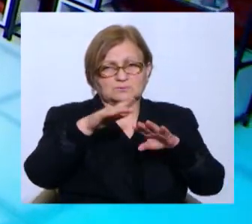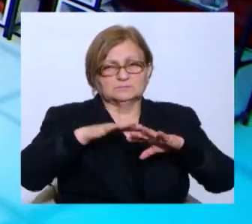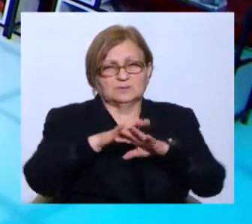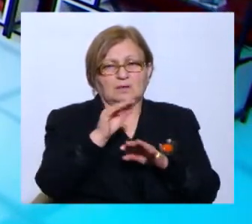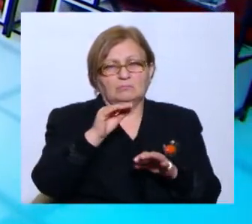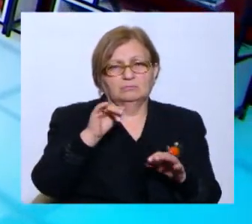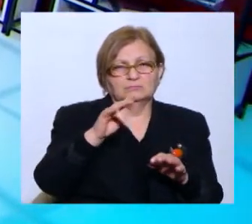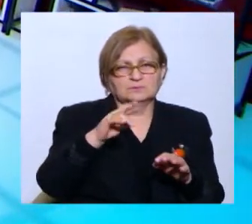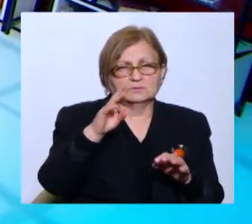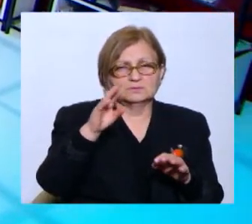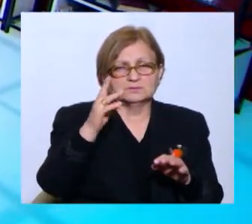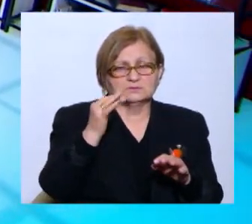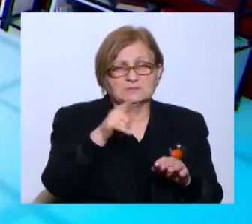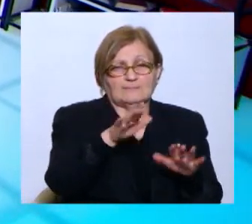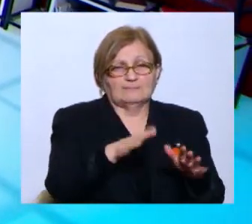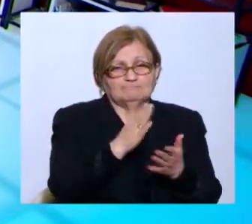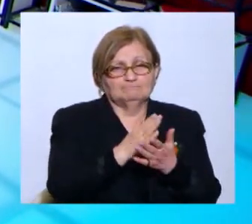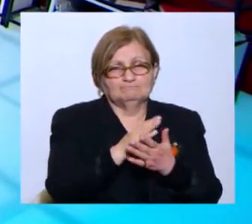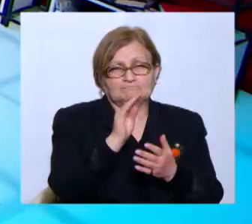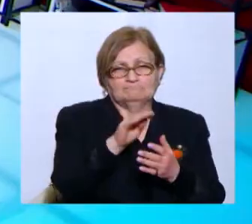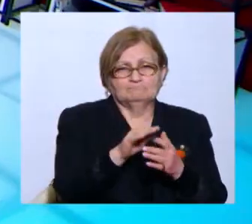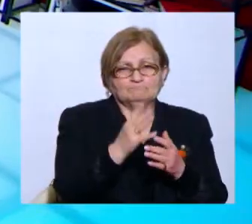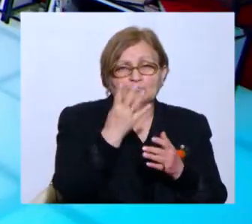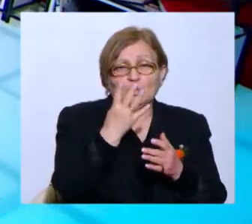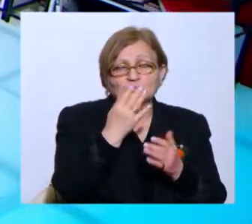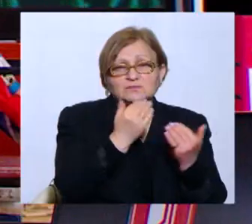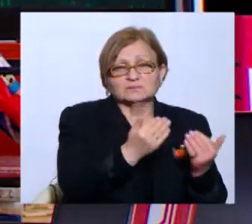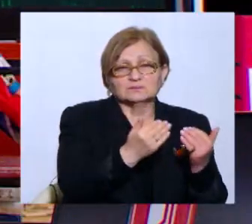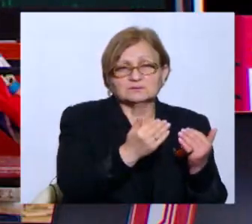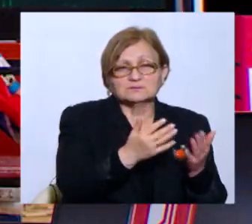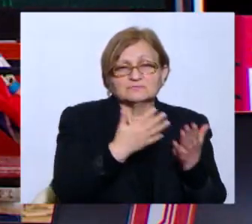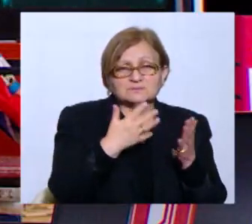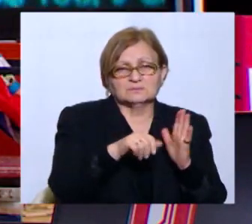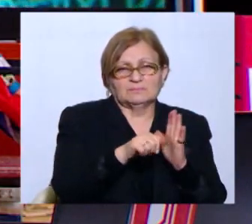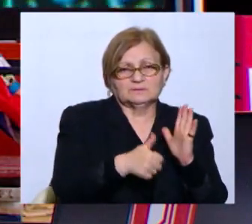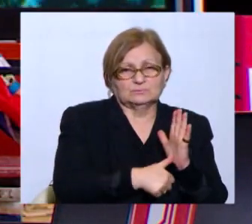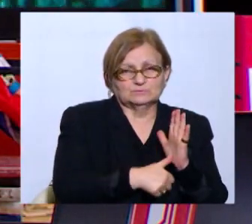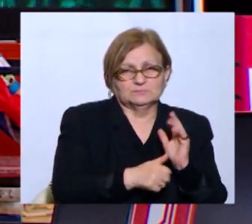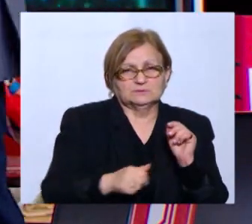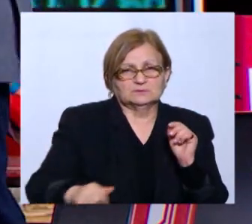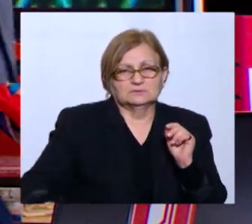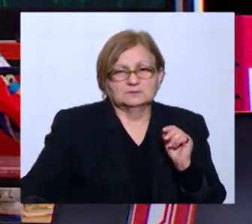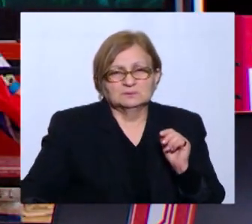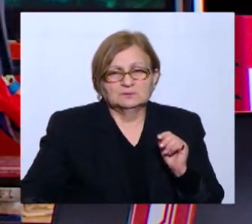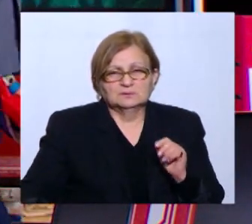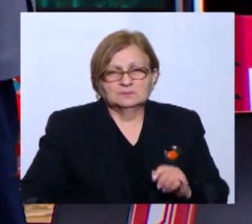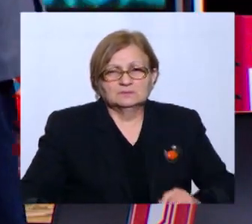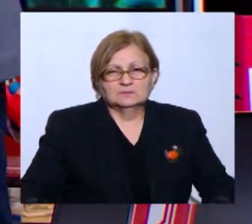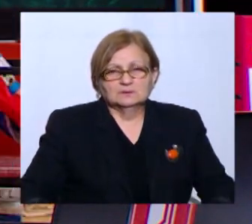და მოდით, აი აქ ცოტა ადგილი გვაქვს, დავწეროთ 4-ისთვის გამოდის 16. აი